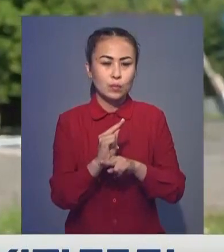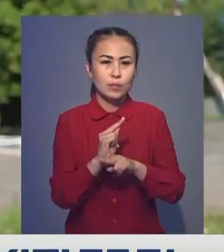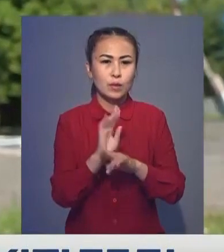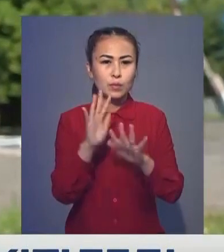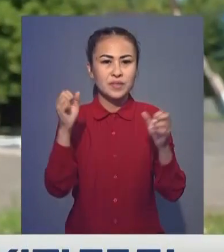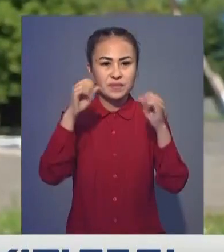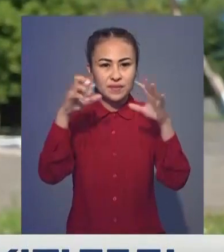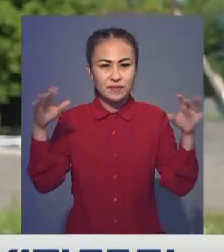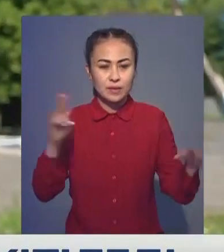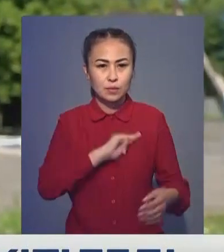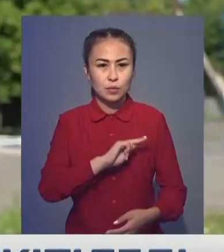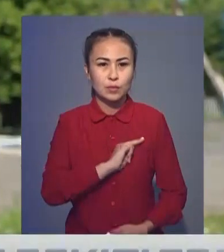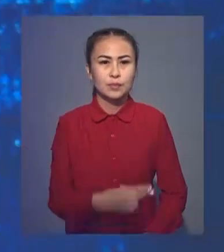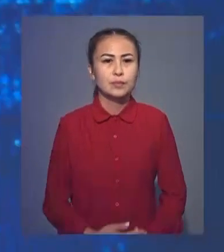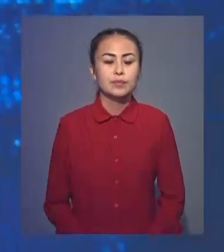береміз.